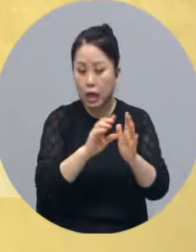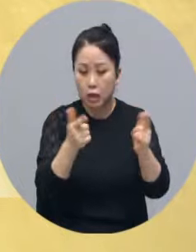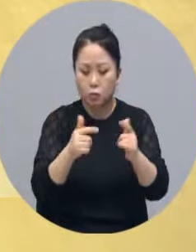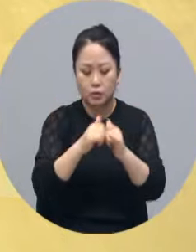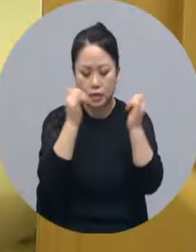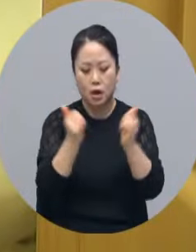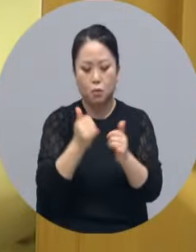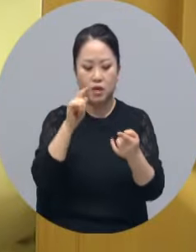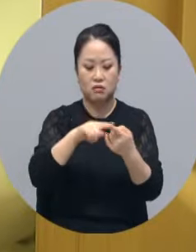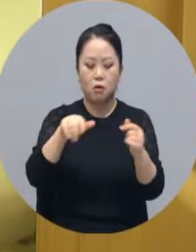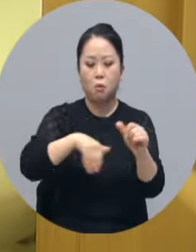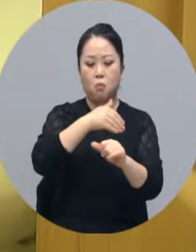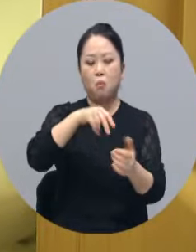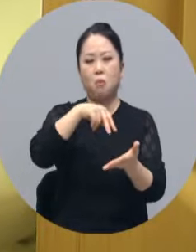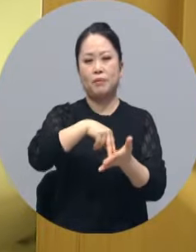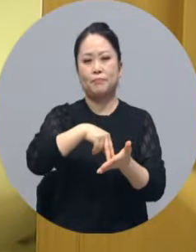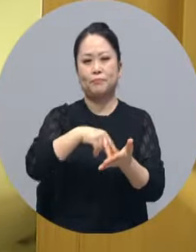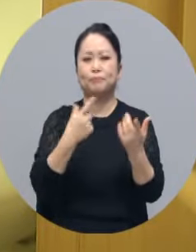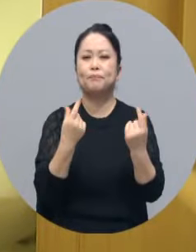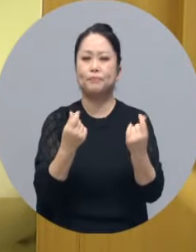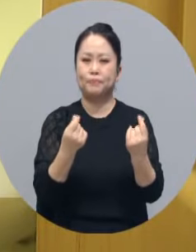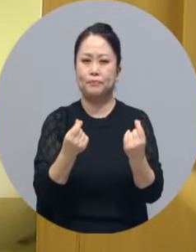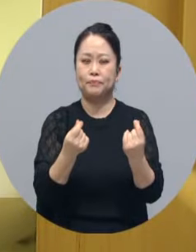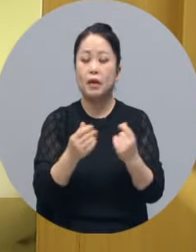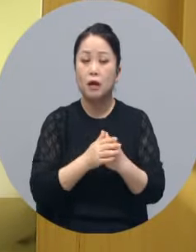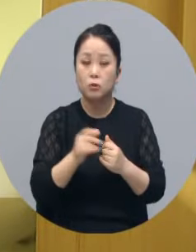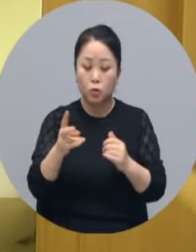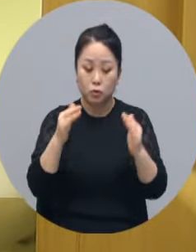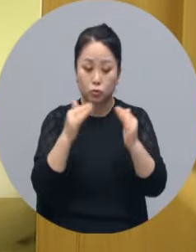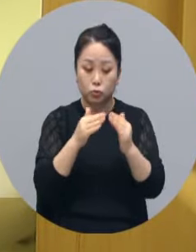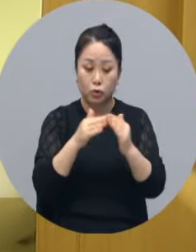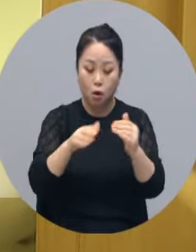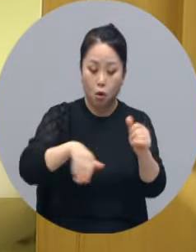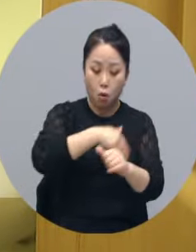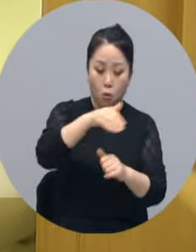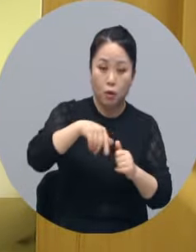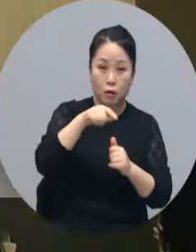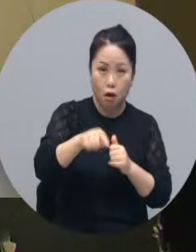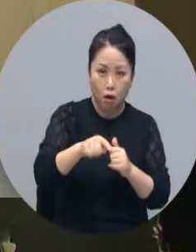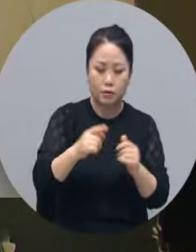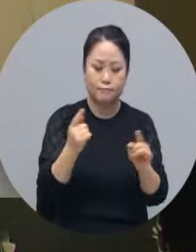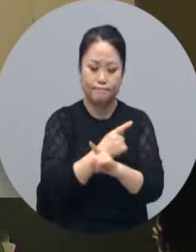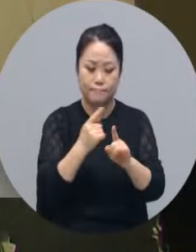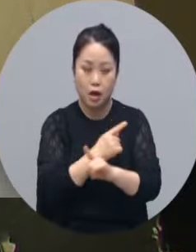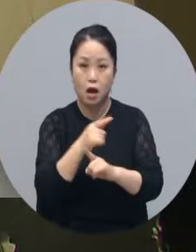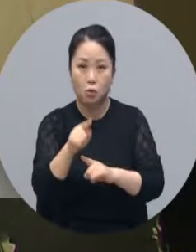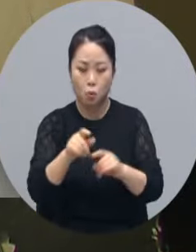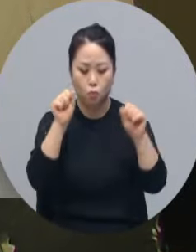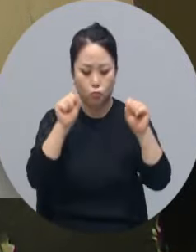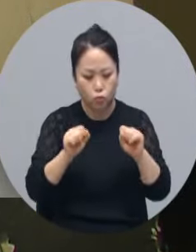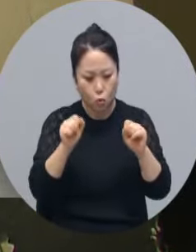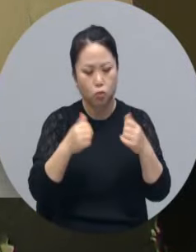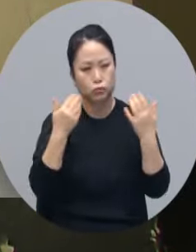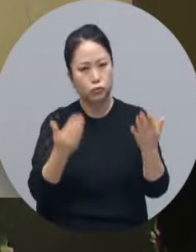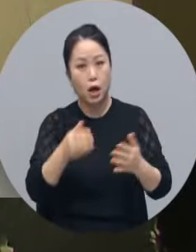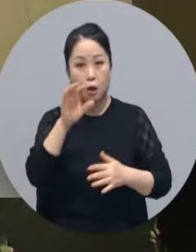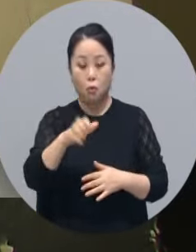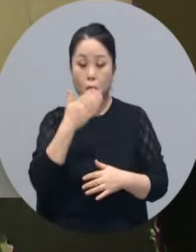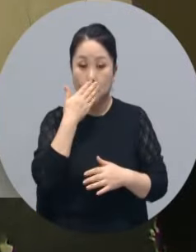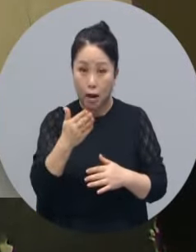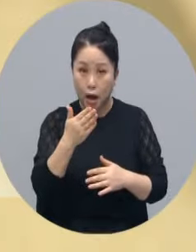점입니다. 주거 공간을 개선하고 운동시설과 휴게 공간 등을 갖춘 사회적 소통이 가능한 공간 구조로 바꾸는